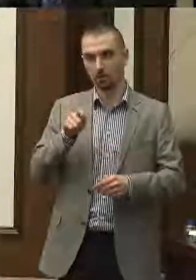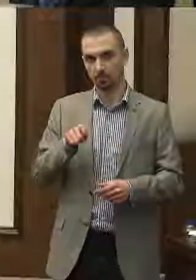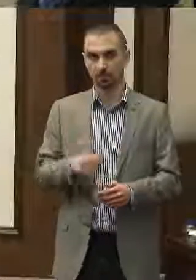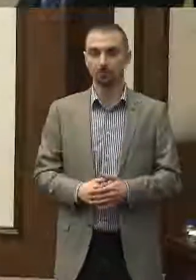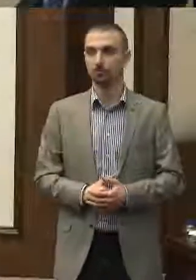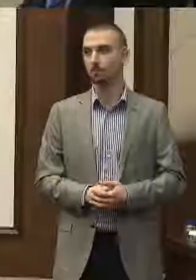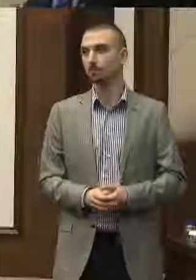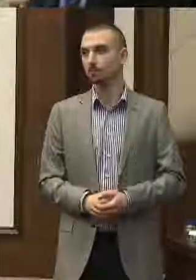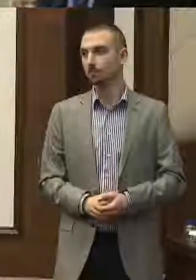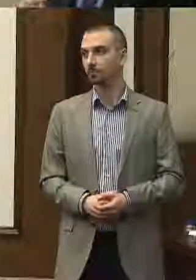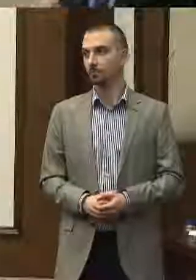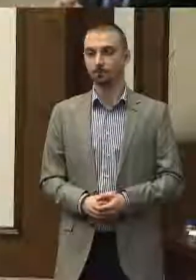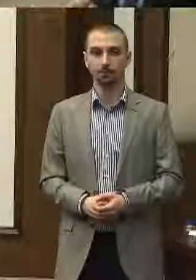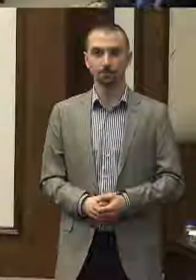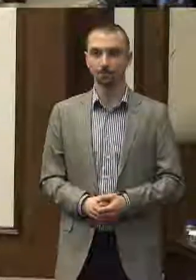kürsüye.